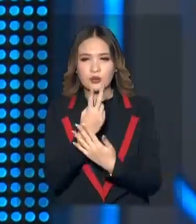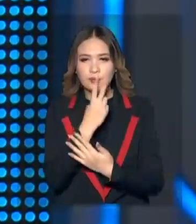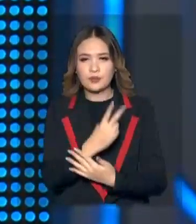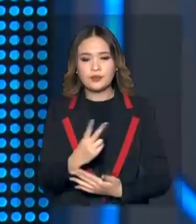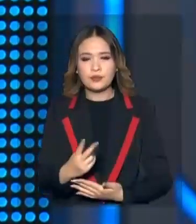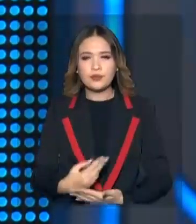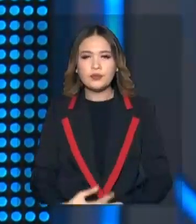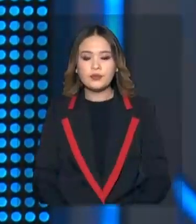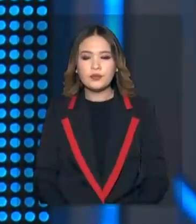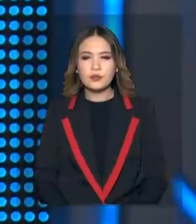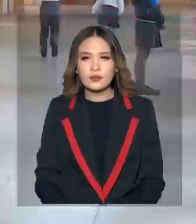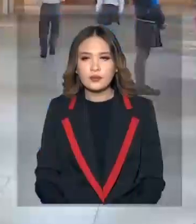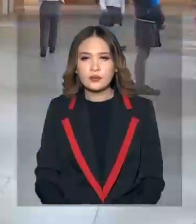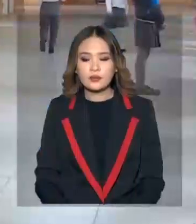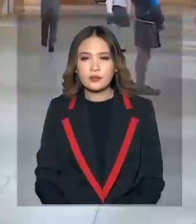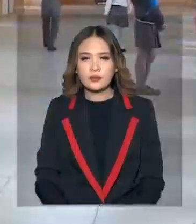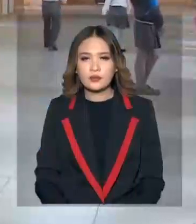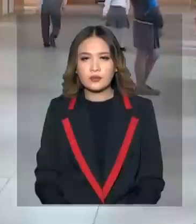в выпуске.